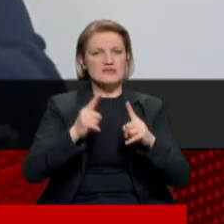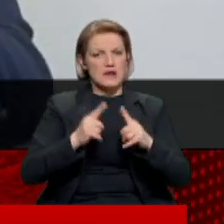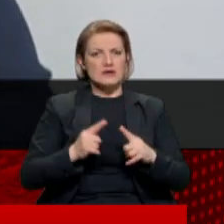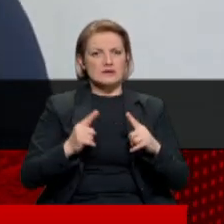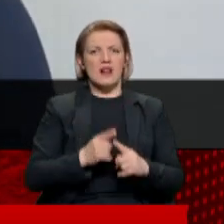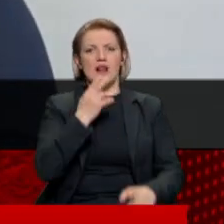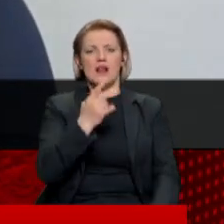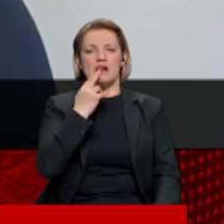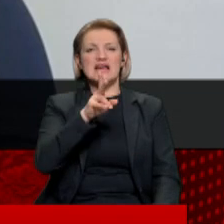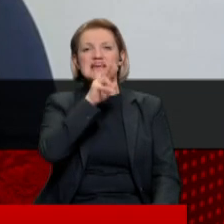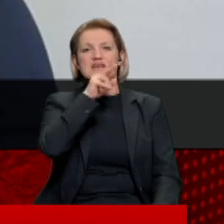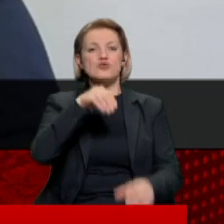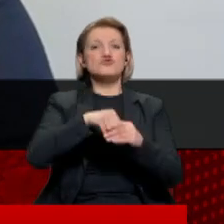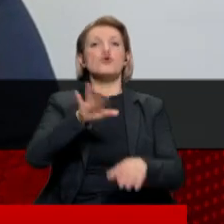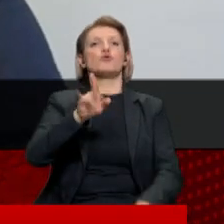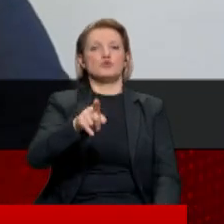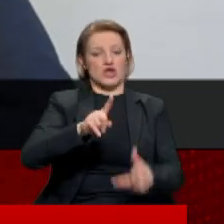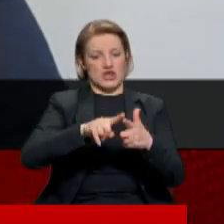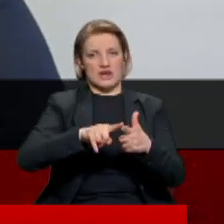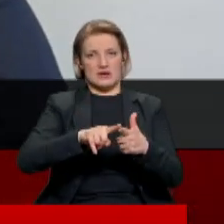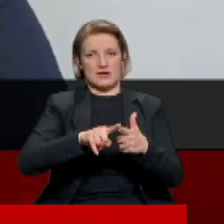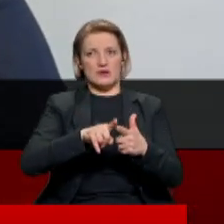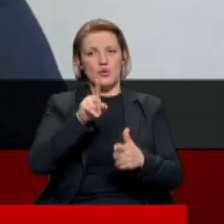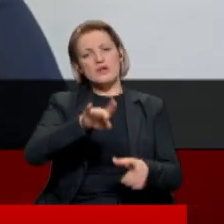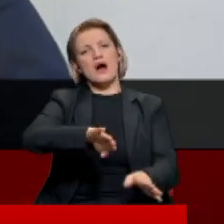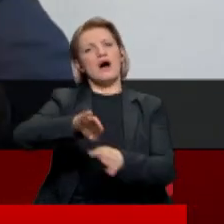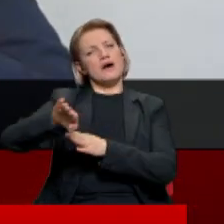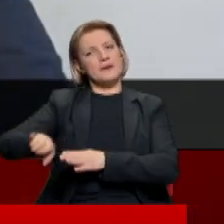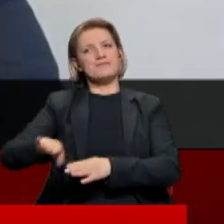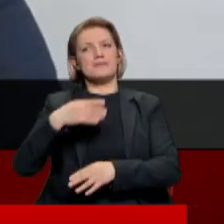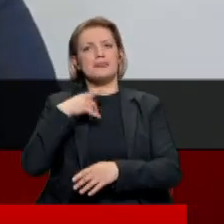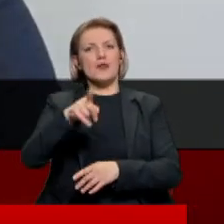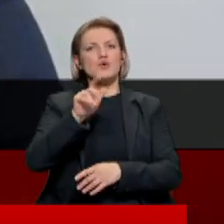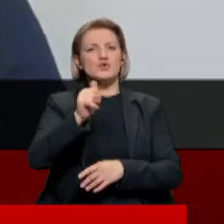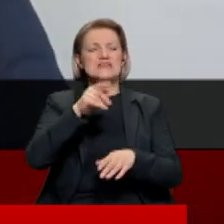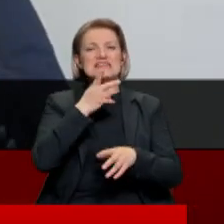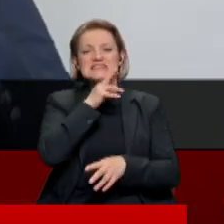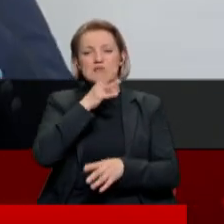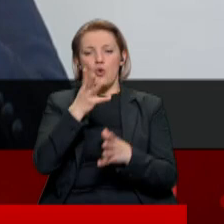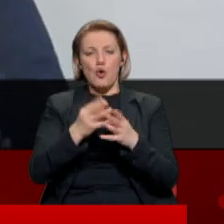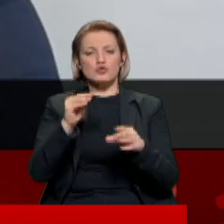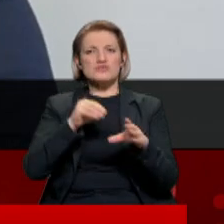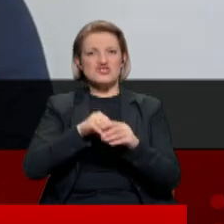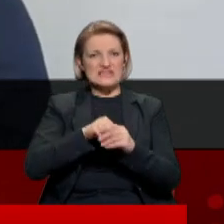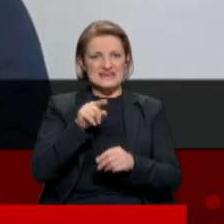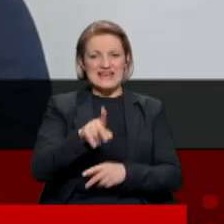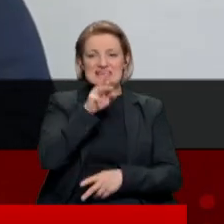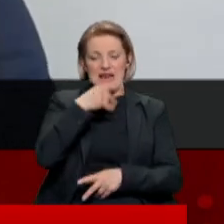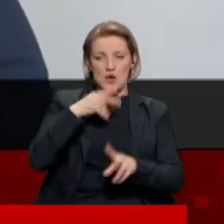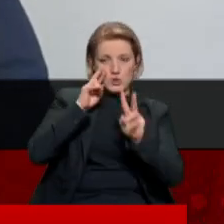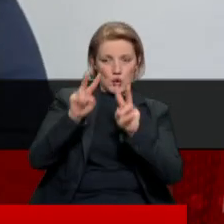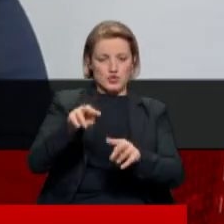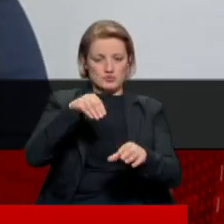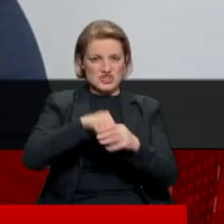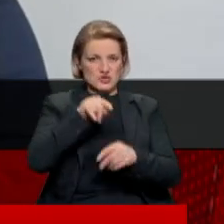saydı. İskenderun içinde yoktu iki. Onu da bir tarafa bırakın. Ben o gün İskenderun'da olduğum için, İskenderun'u gözlemlediğim